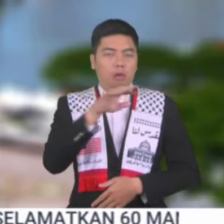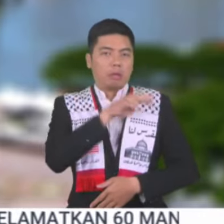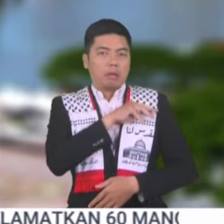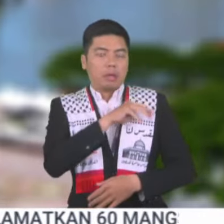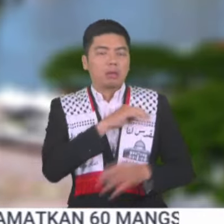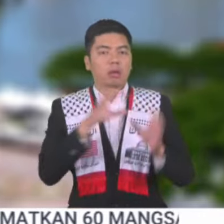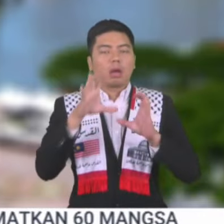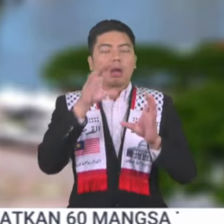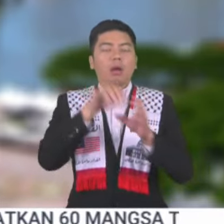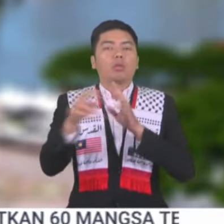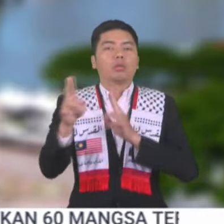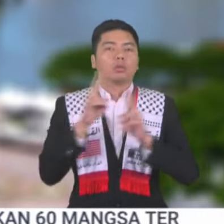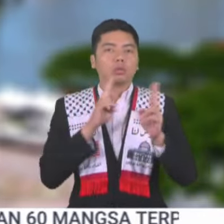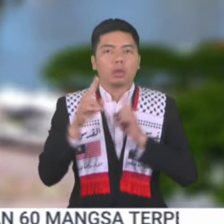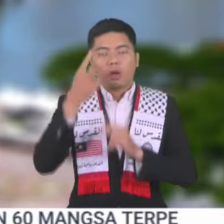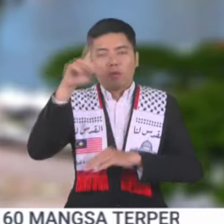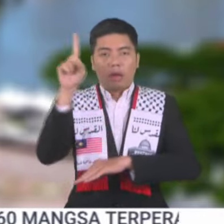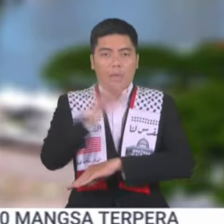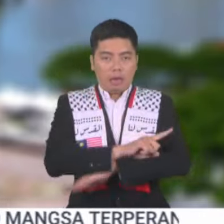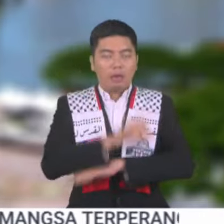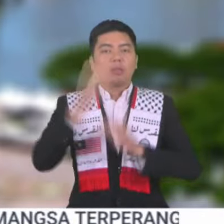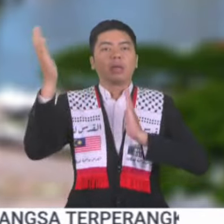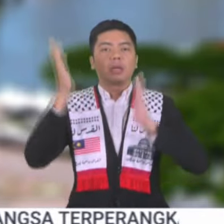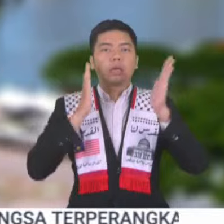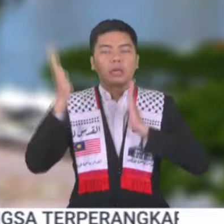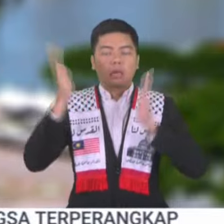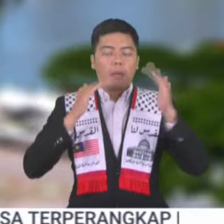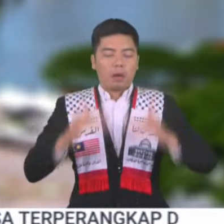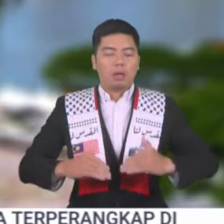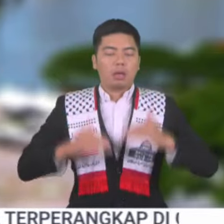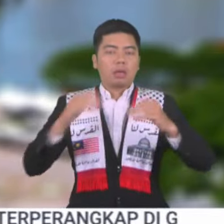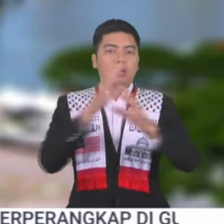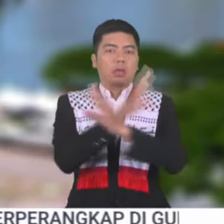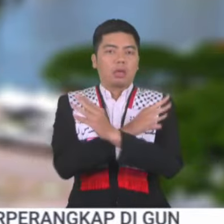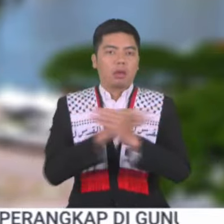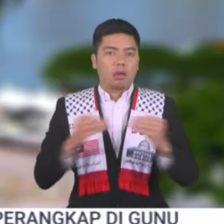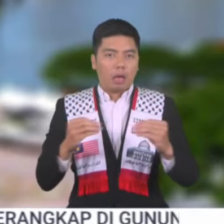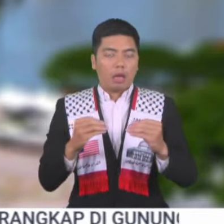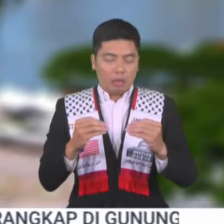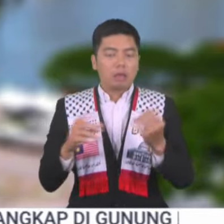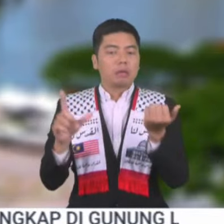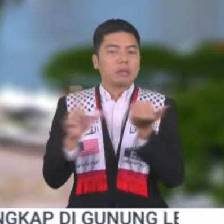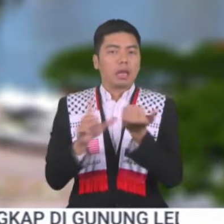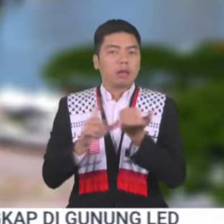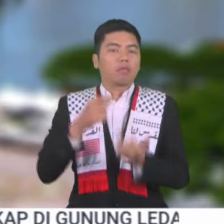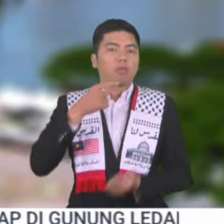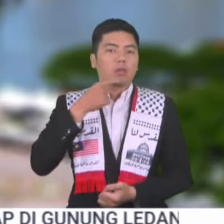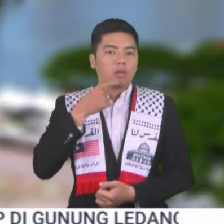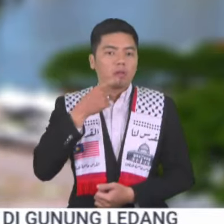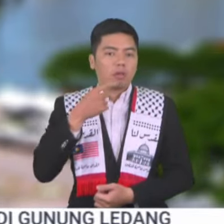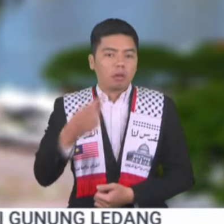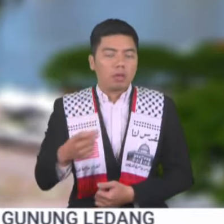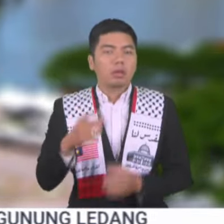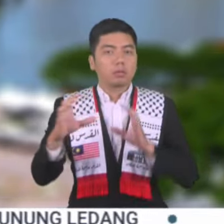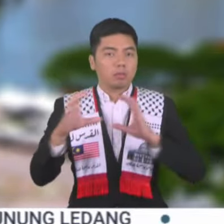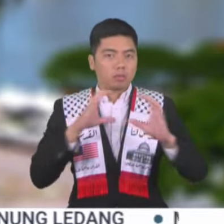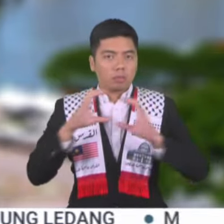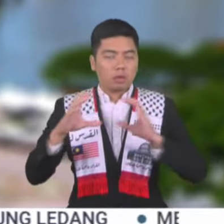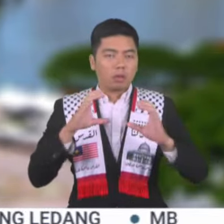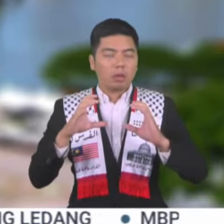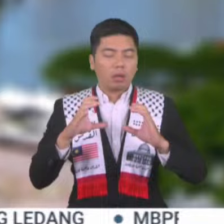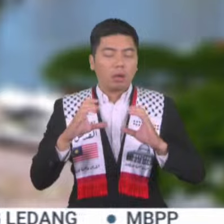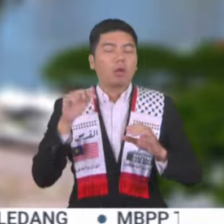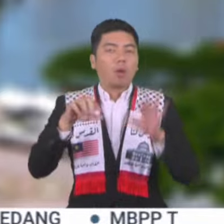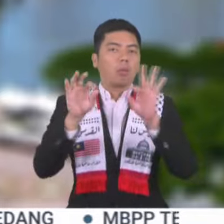menerusi teks ucapan sambutan Hari Malaysia peringkat Sarawak yang dibacakan timbalannya Datuk Ahmad Douglas Ugah Ambas berkata,